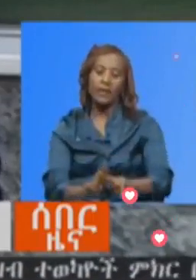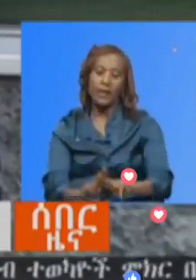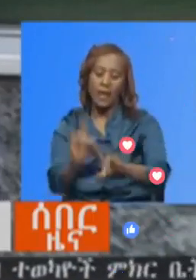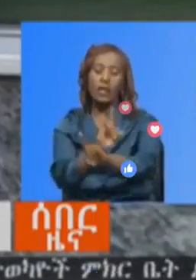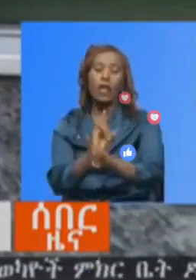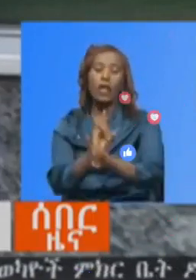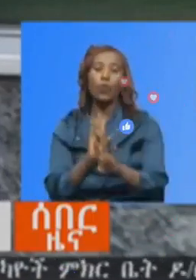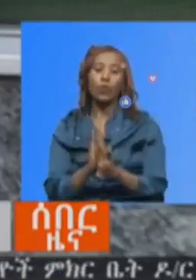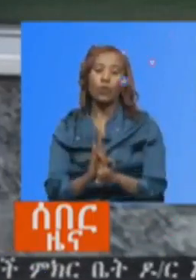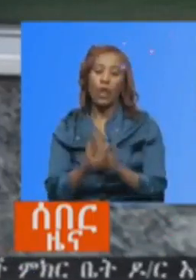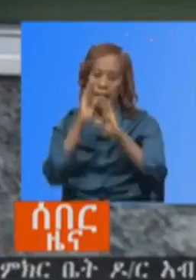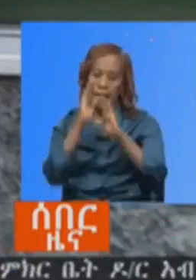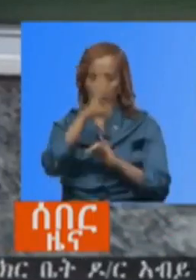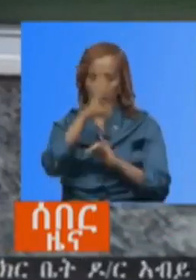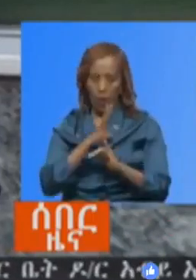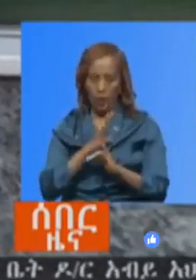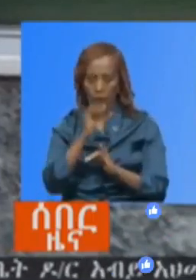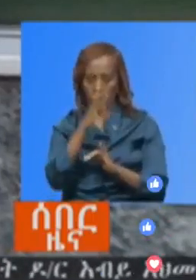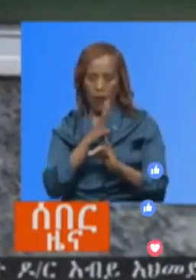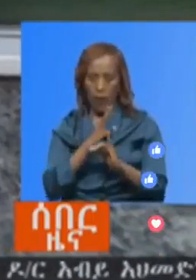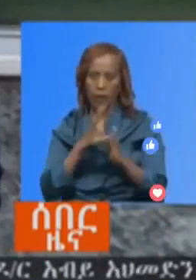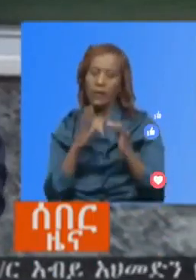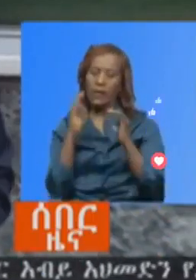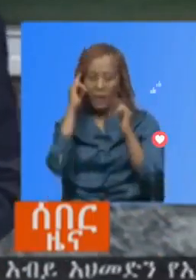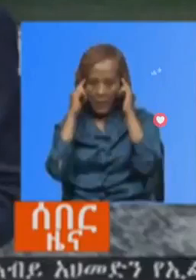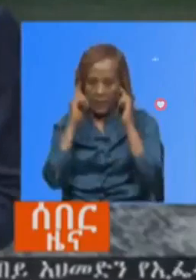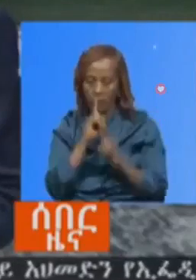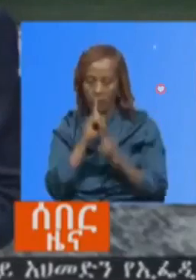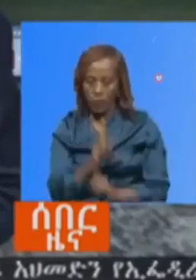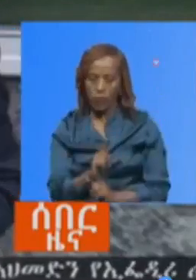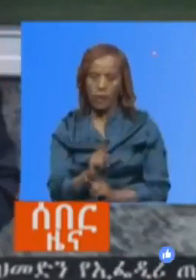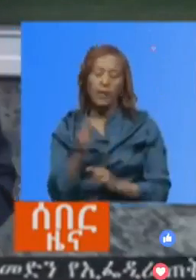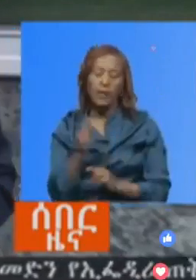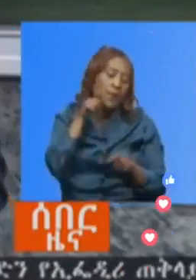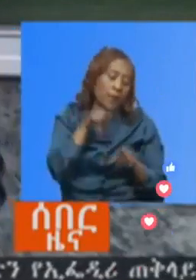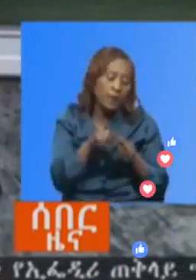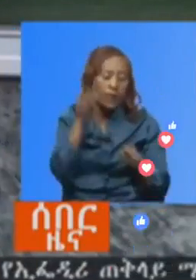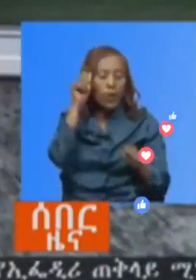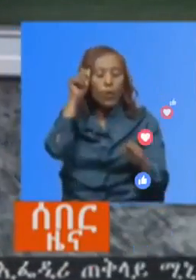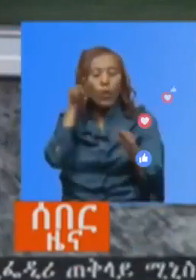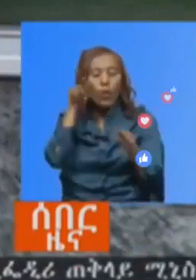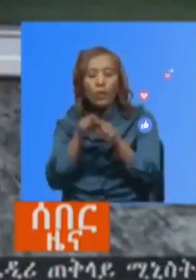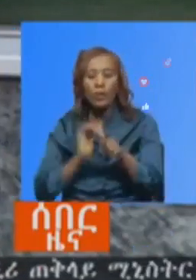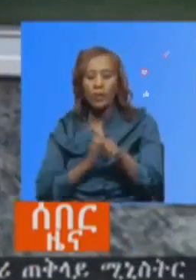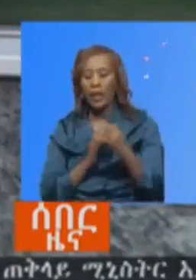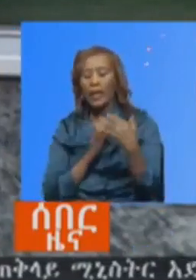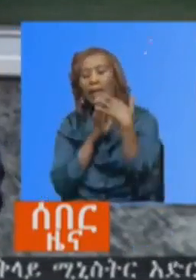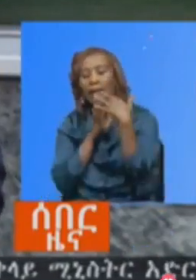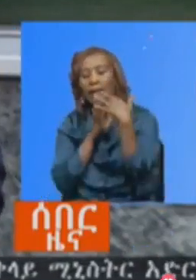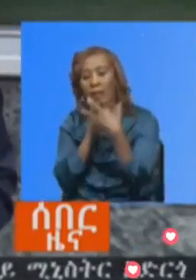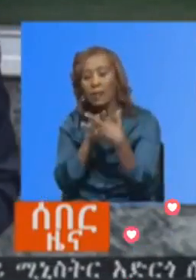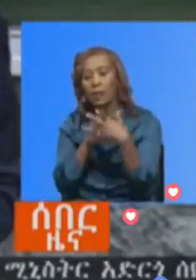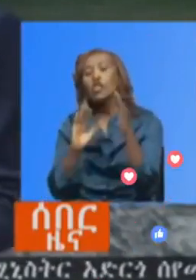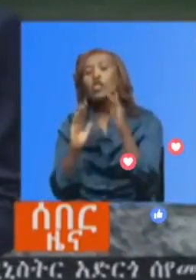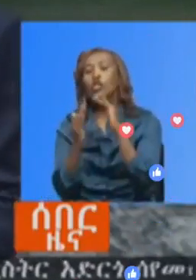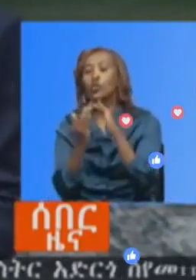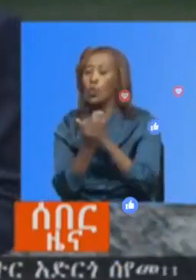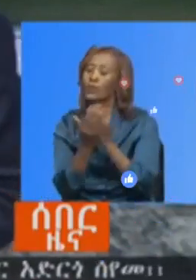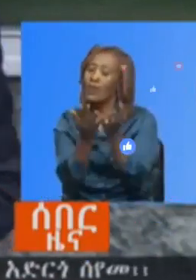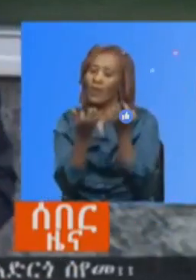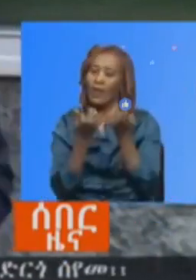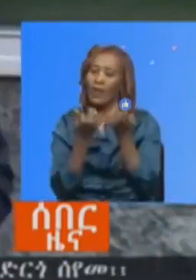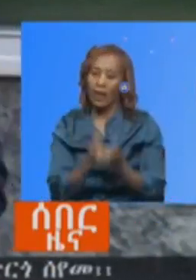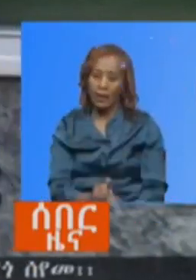ዜጎቿ በሰብአዊነት የሚተሳሰቡባት፣ በእህት ወንድማማችነት የተሳሰሩባት እንድትሆን